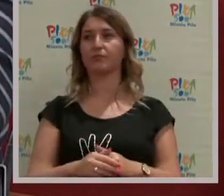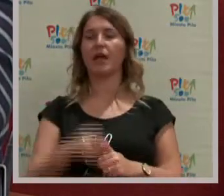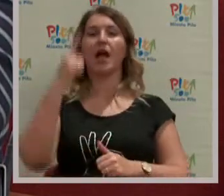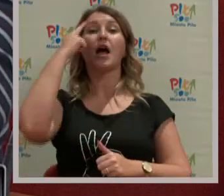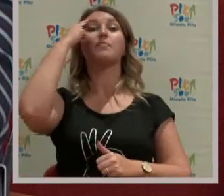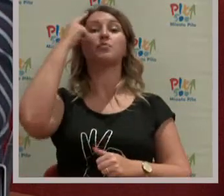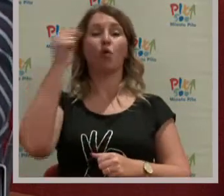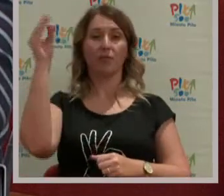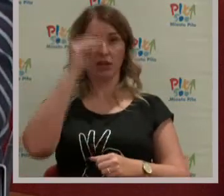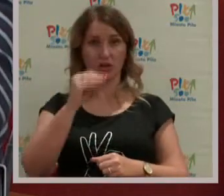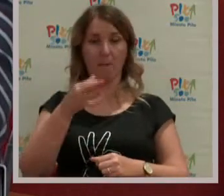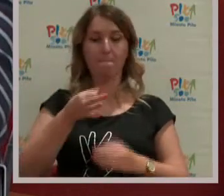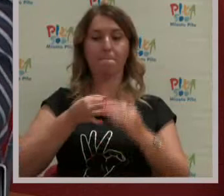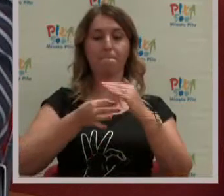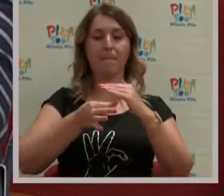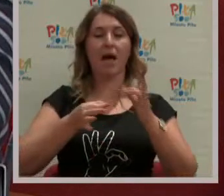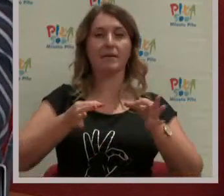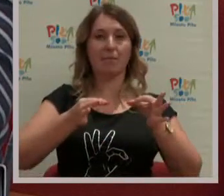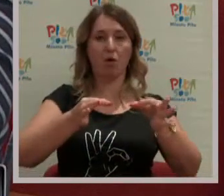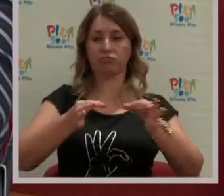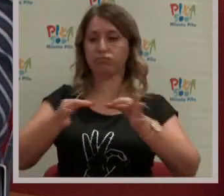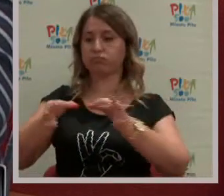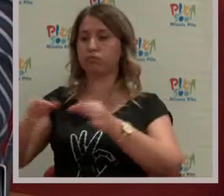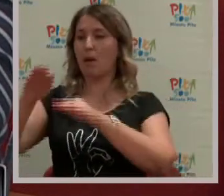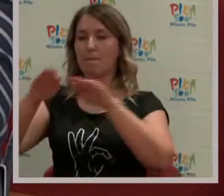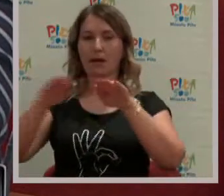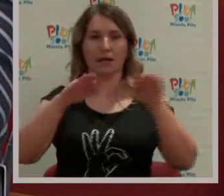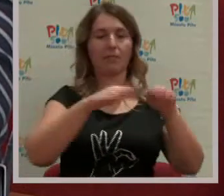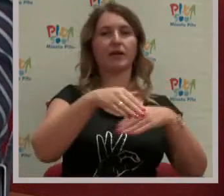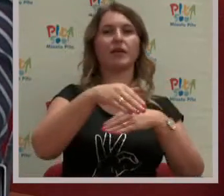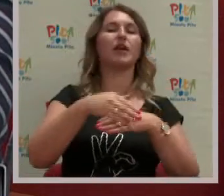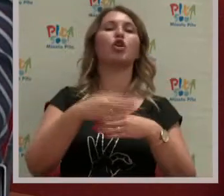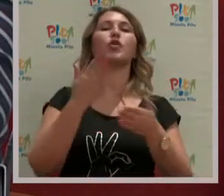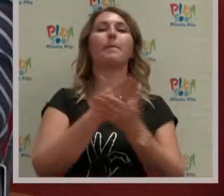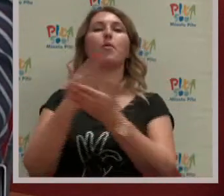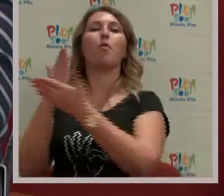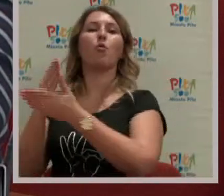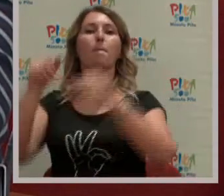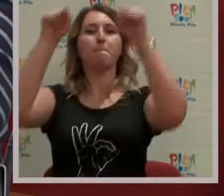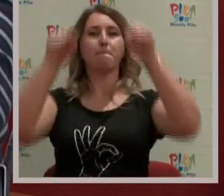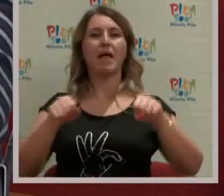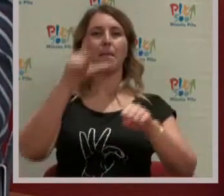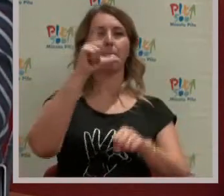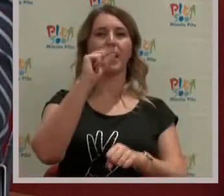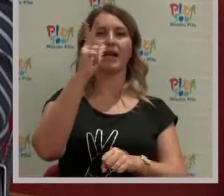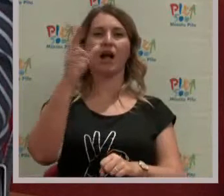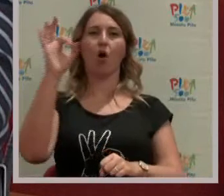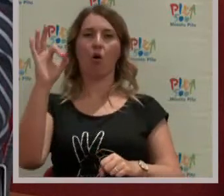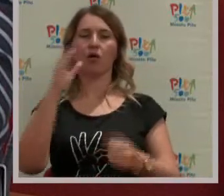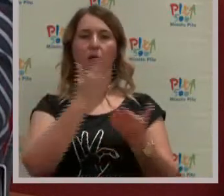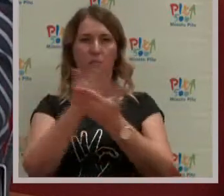odrębnie przy pomocy i wsparciu banku PKOB PC jest bardzo ważne i w jakimś stopniu też